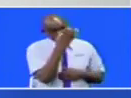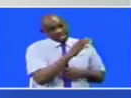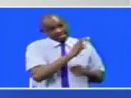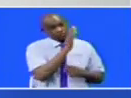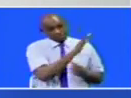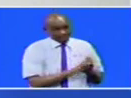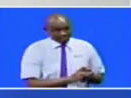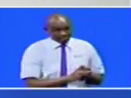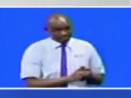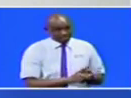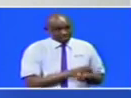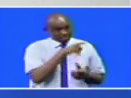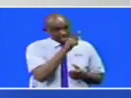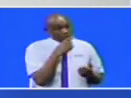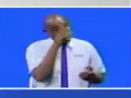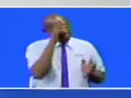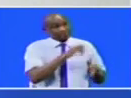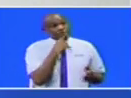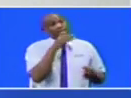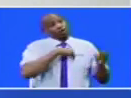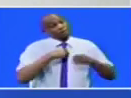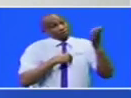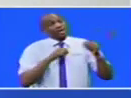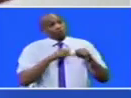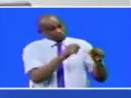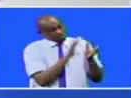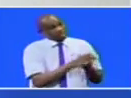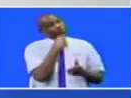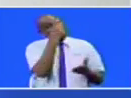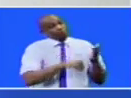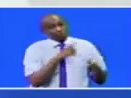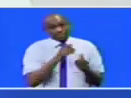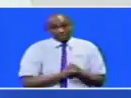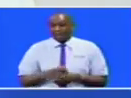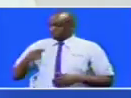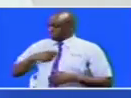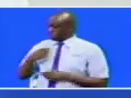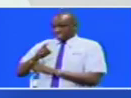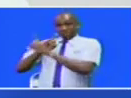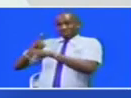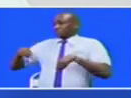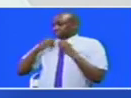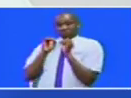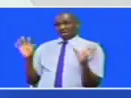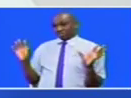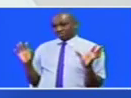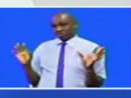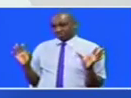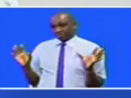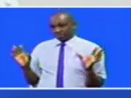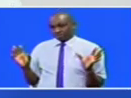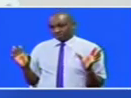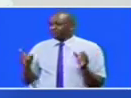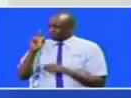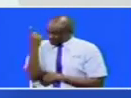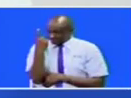kaunti yako. Mheshimiwa Hassan Omar alijitokeza na kusema kwamba kuna ufisadi unaoendelea. Sijui utajitetea vipi na swala hili. Sina la kujitetea kwa sababu let me tell you. I,